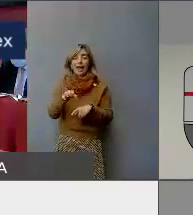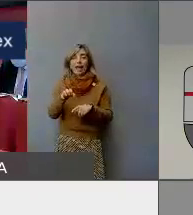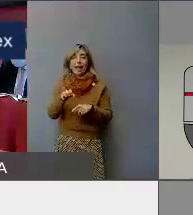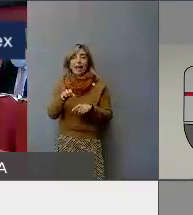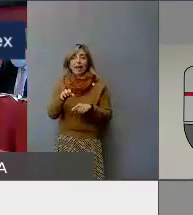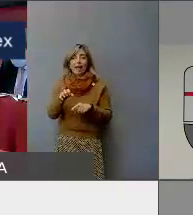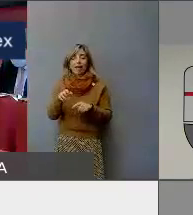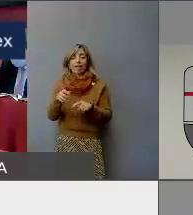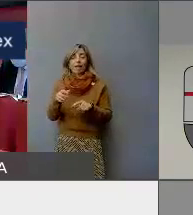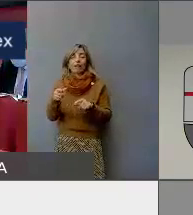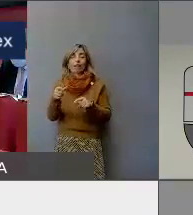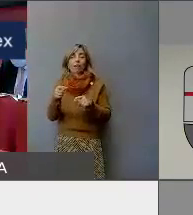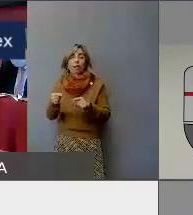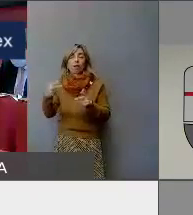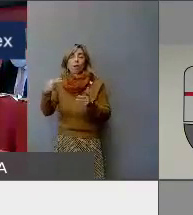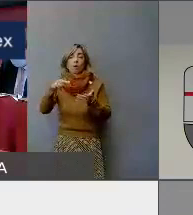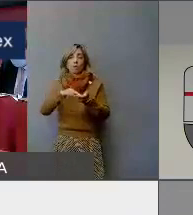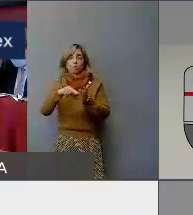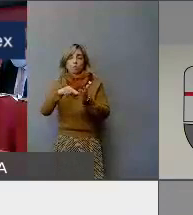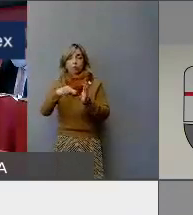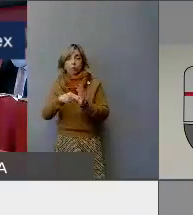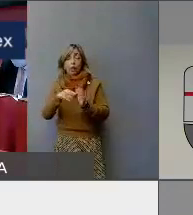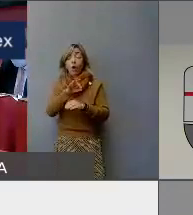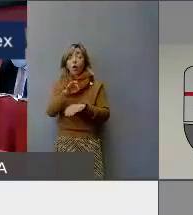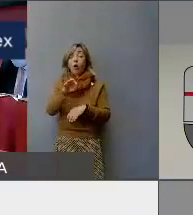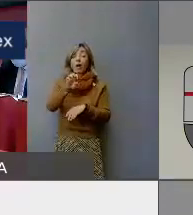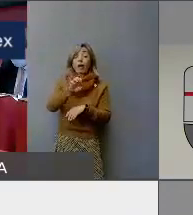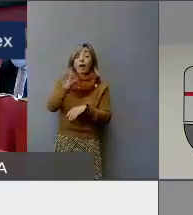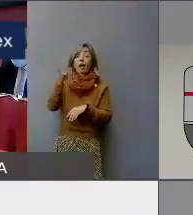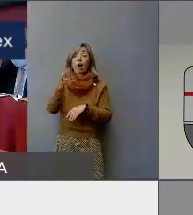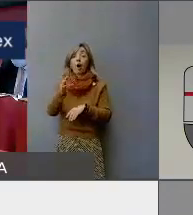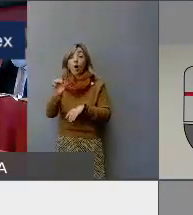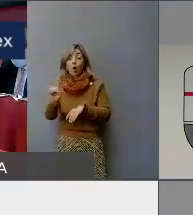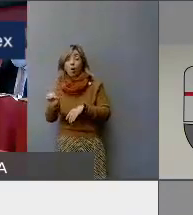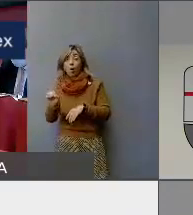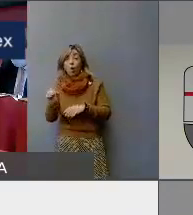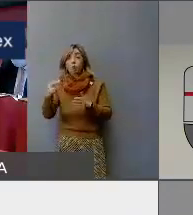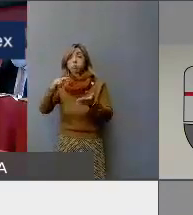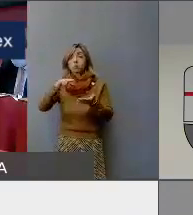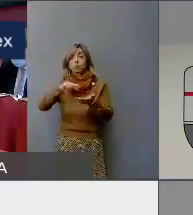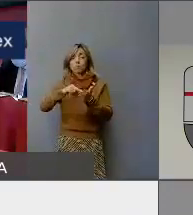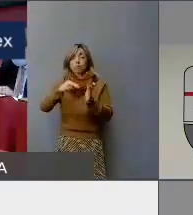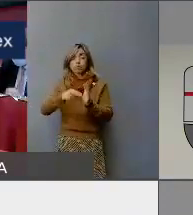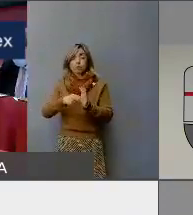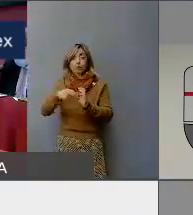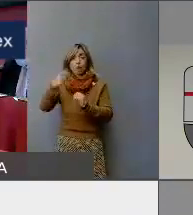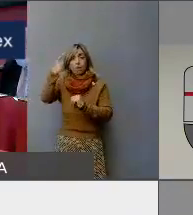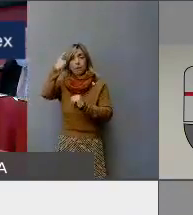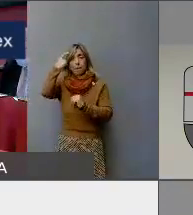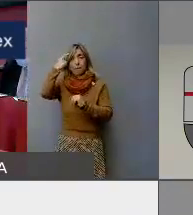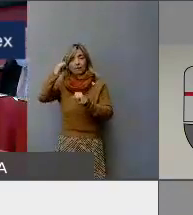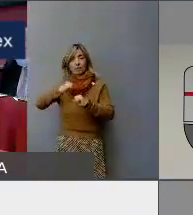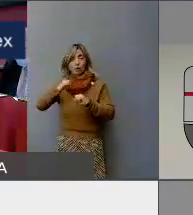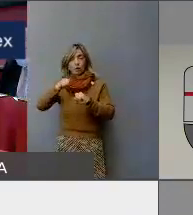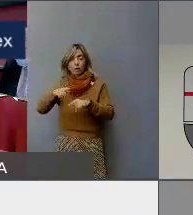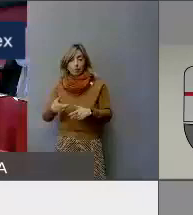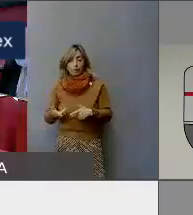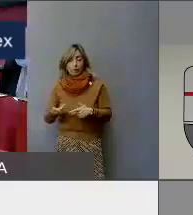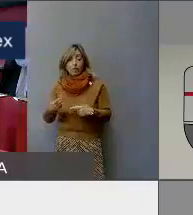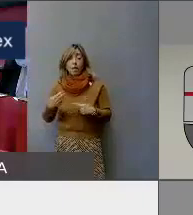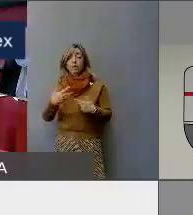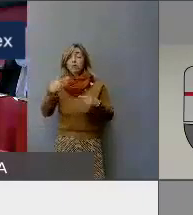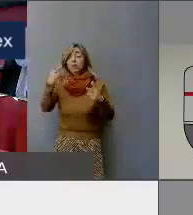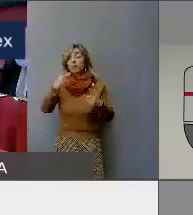comunque io ho messo e o perché sono due categorie ci sono giovani adulti non anziani con problemi di salute mentale